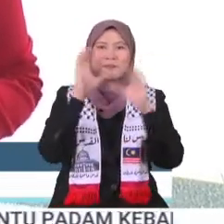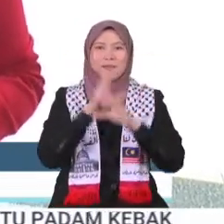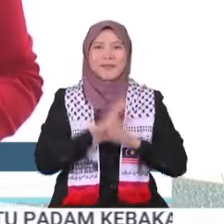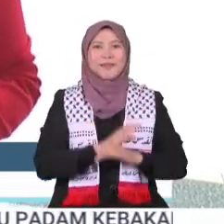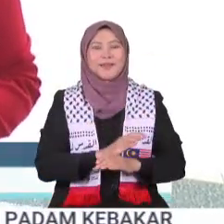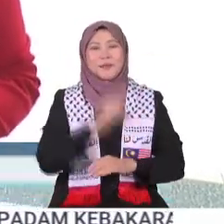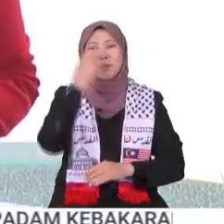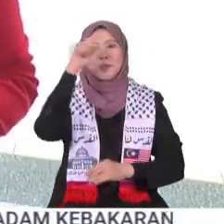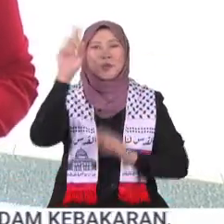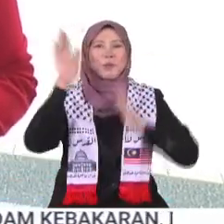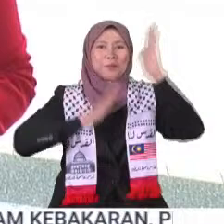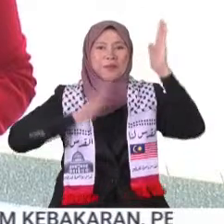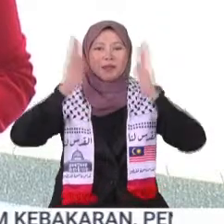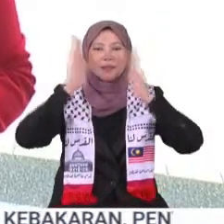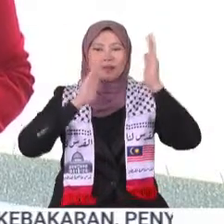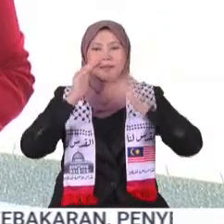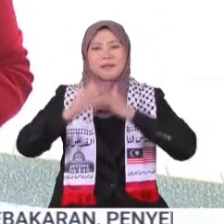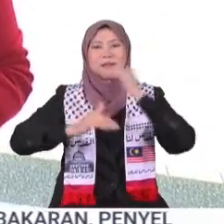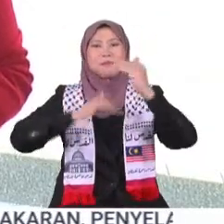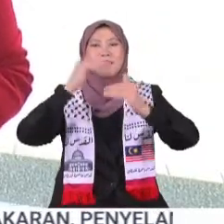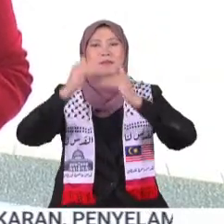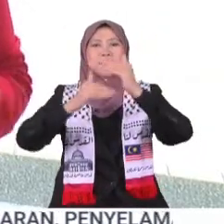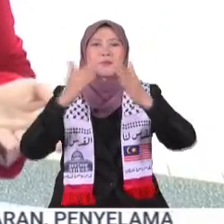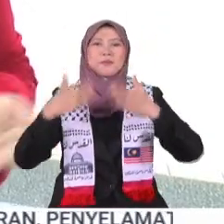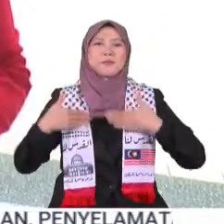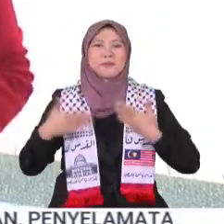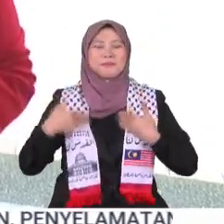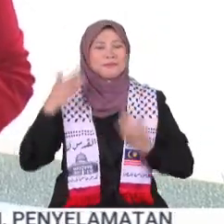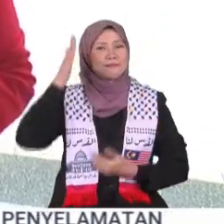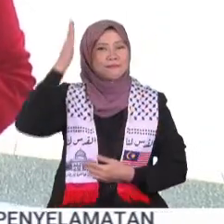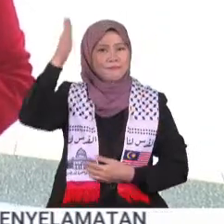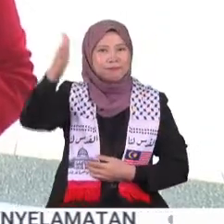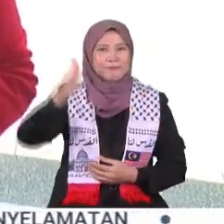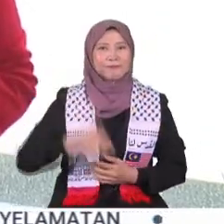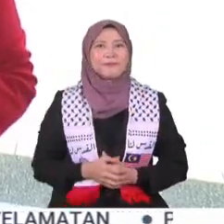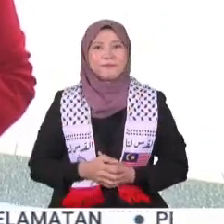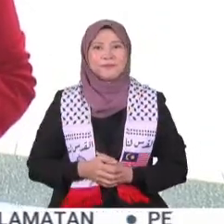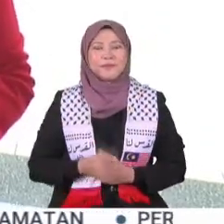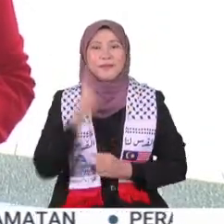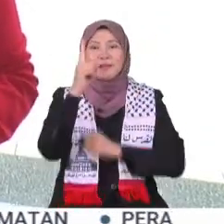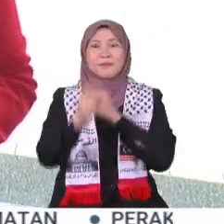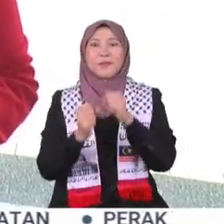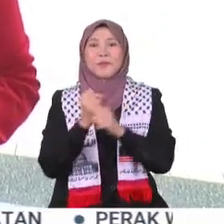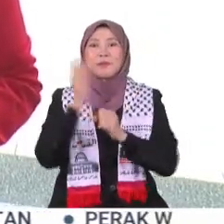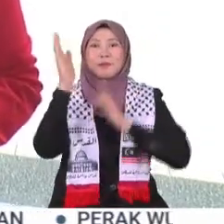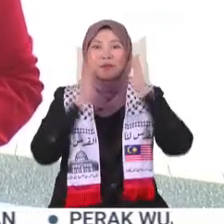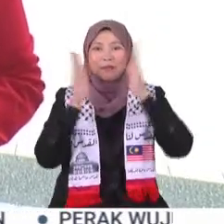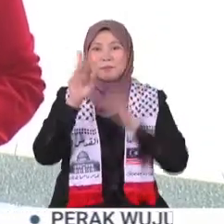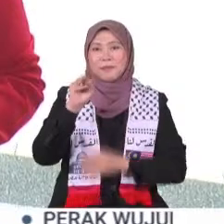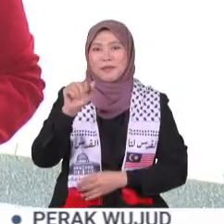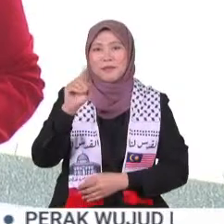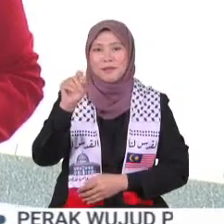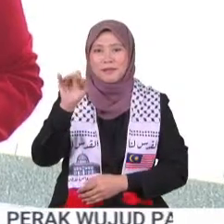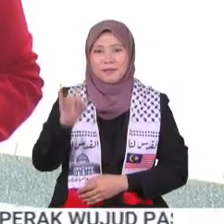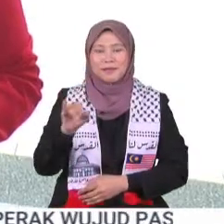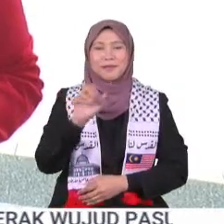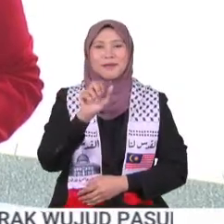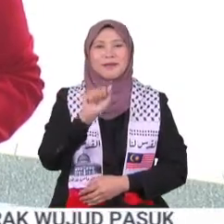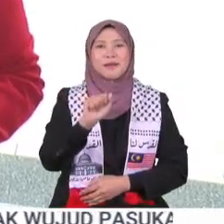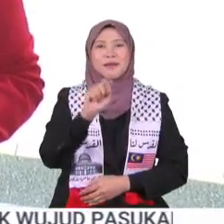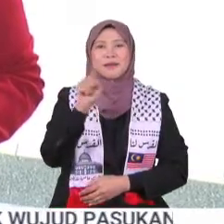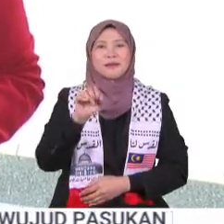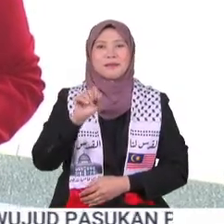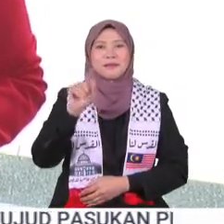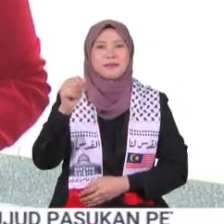demi Malaysia yang maju dan sejahtera pada masa hadapan. Setahun Malaysia Madani, Nur Azizah